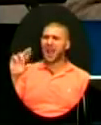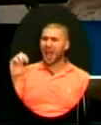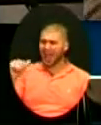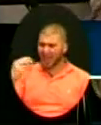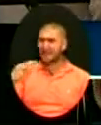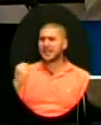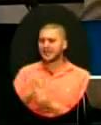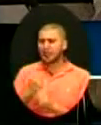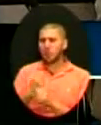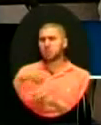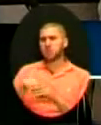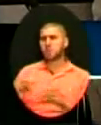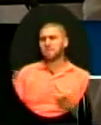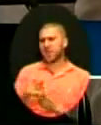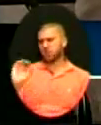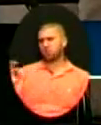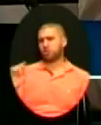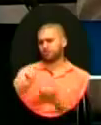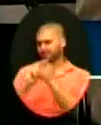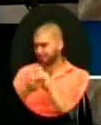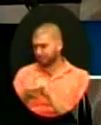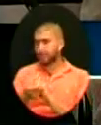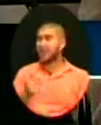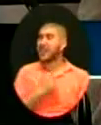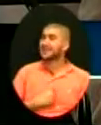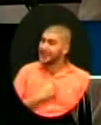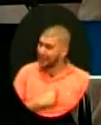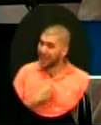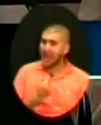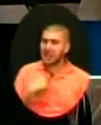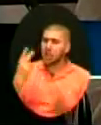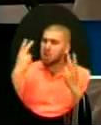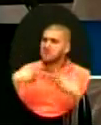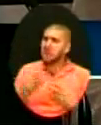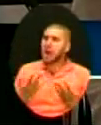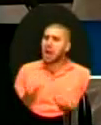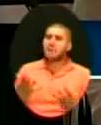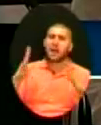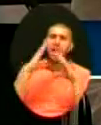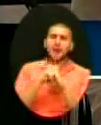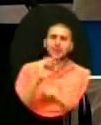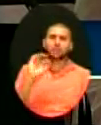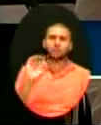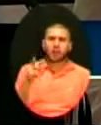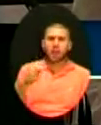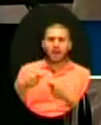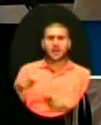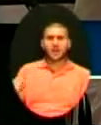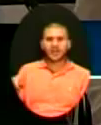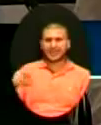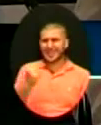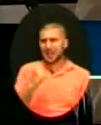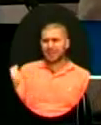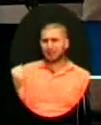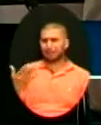הנדרשות בתוך המפלגה שלו, דבר ראשון. לצערי, אני לא מבין מדוע העמדה של אותם חברי כנסת